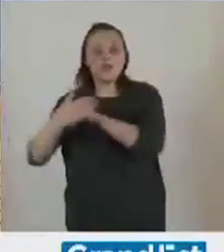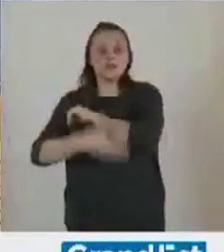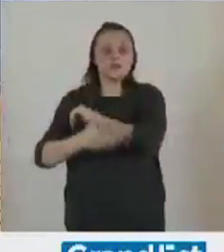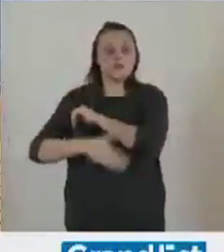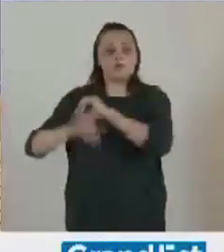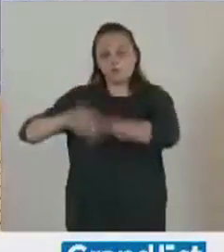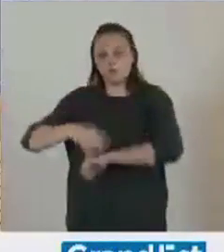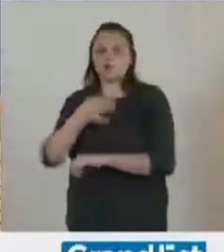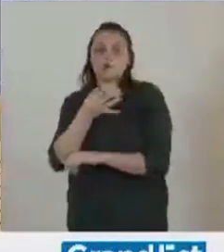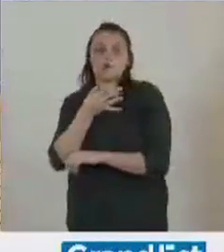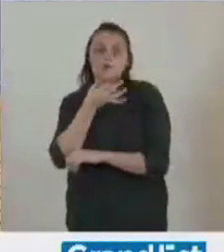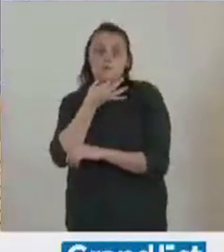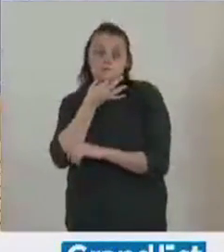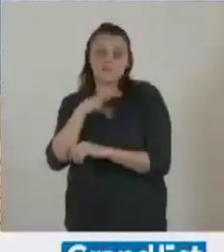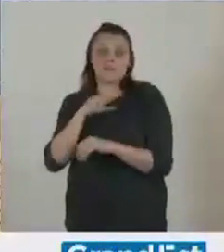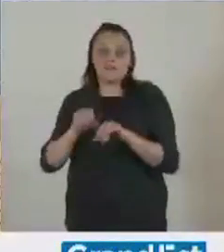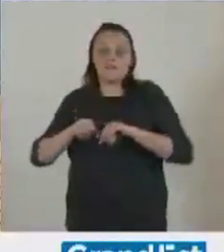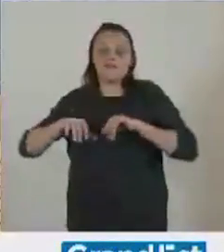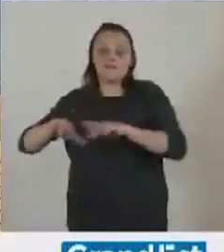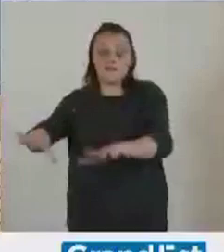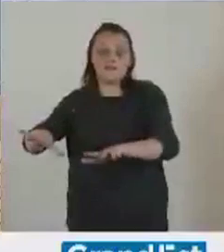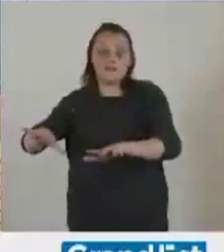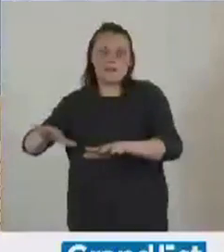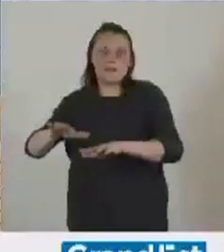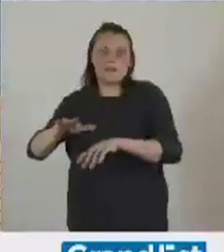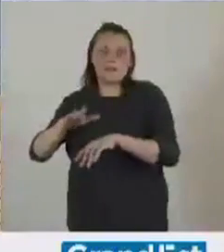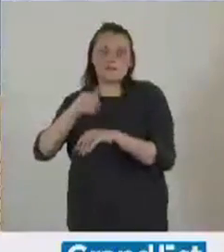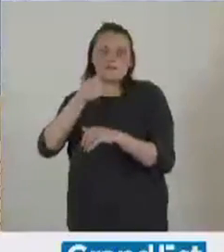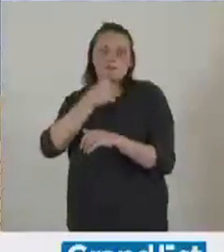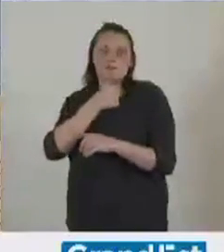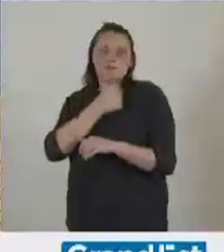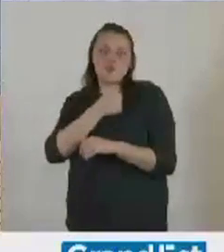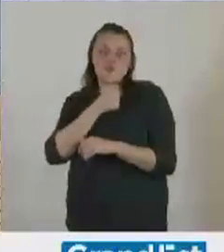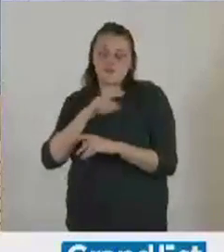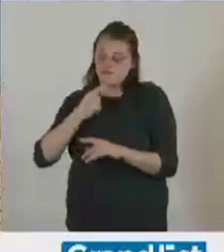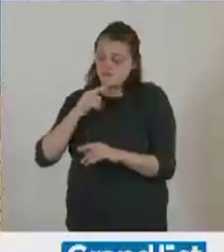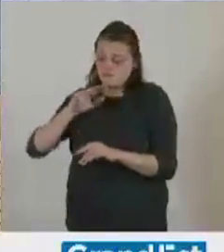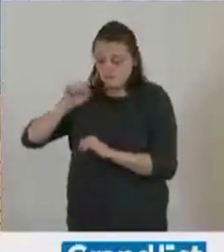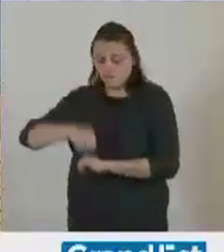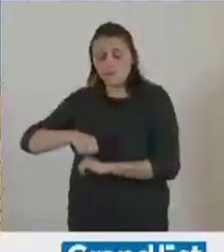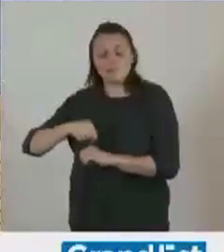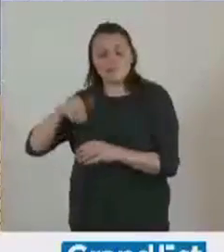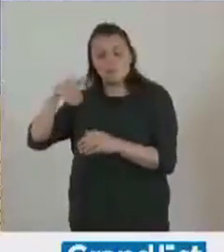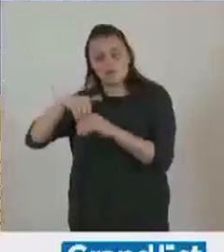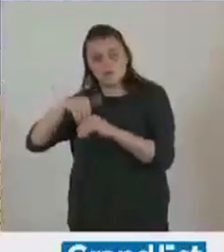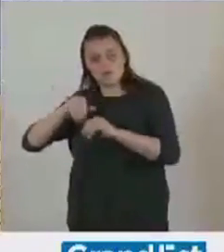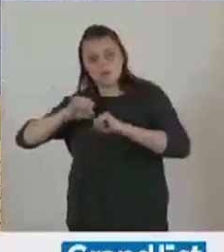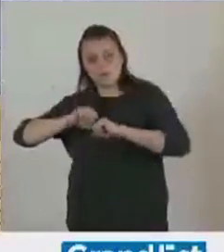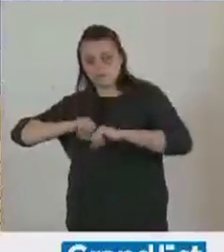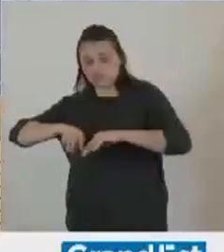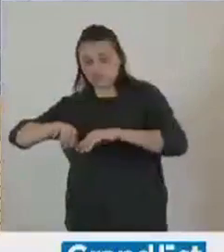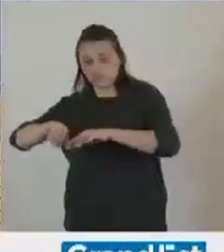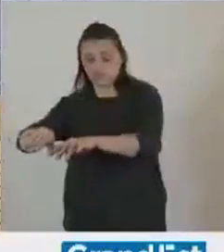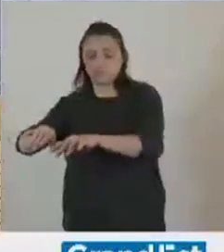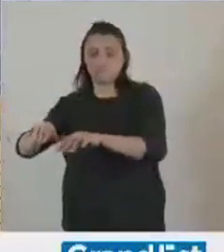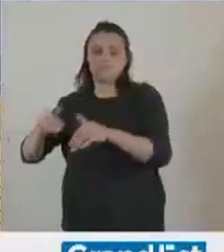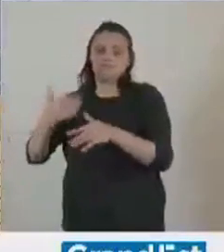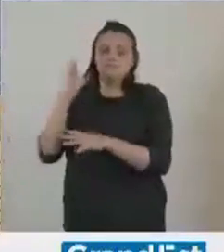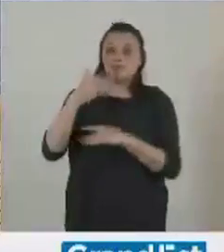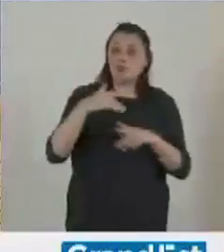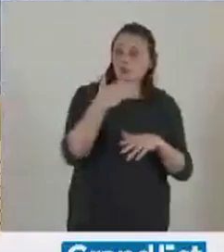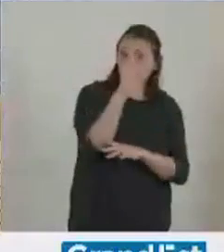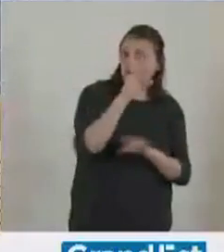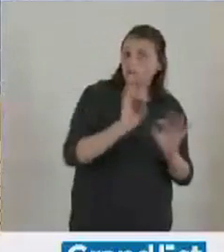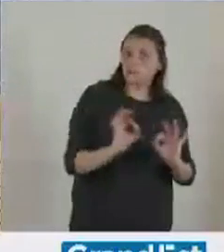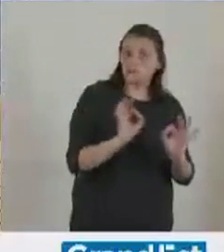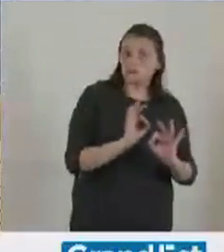soir en Meurthe-et-Moselle, par des solutions radio ou hertziennes. Mais on le sait, l'avenir de nos territoires dans une économie numérique ne